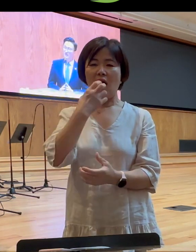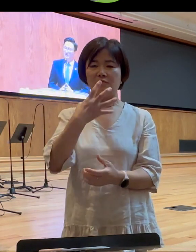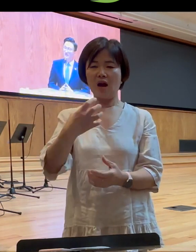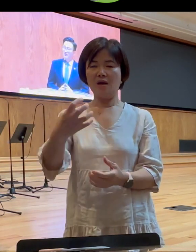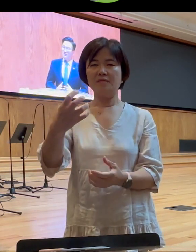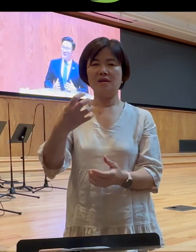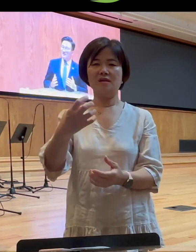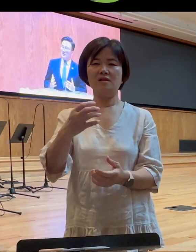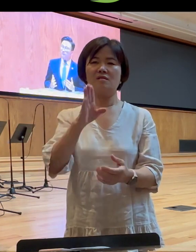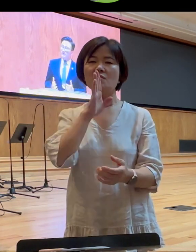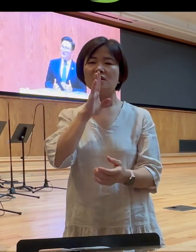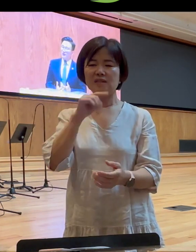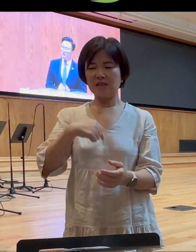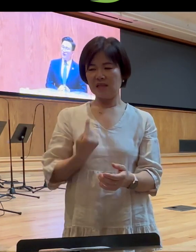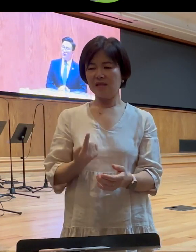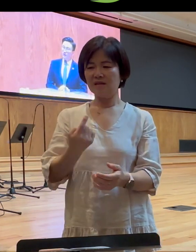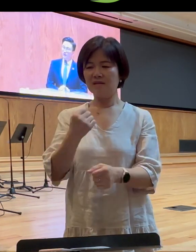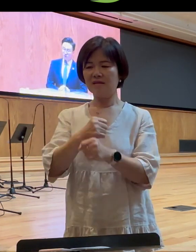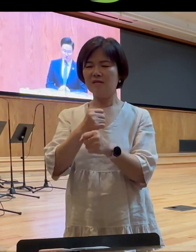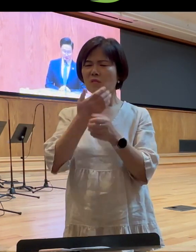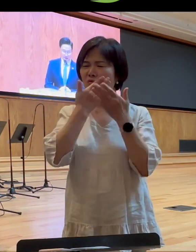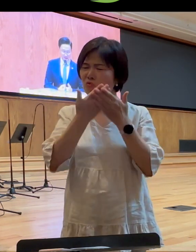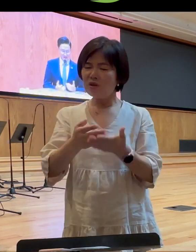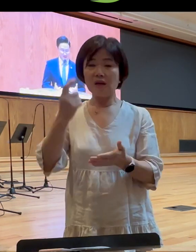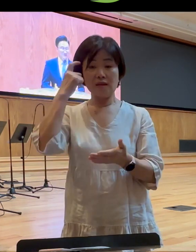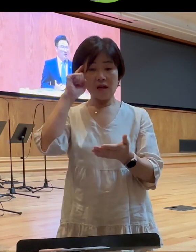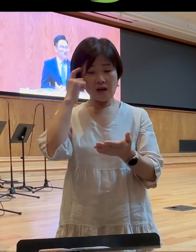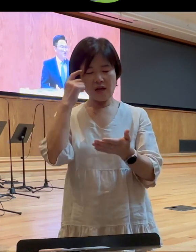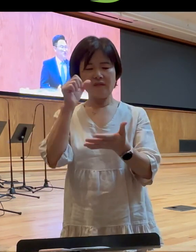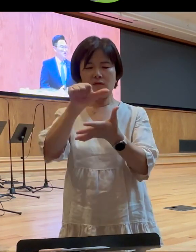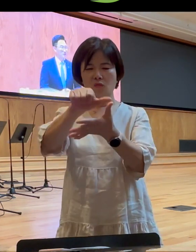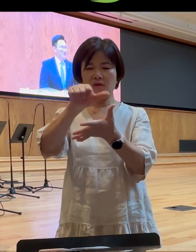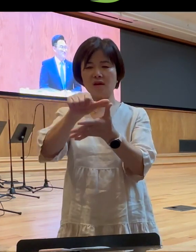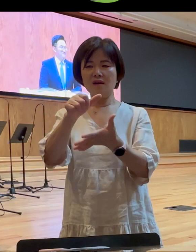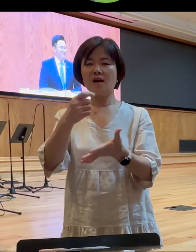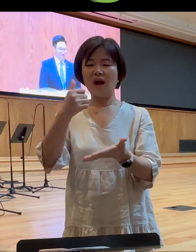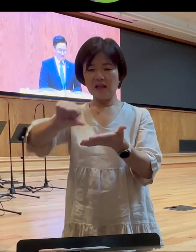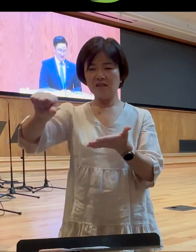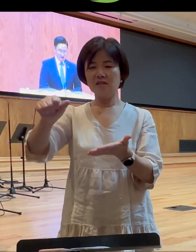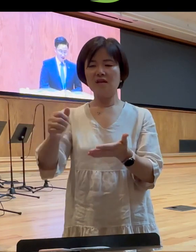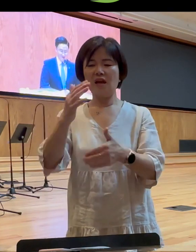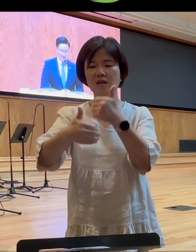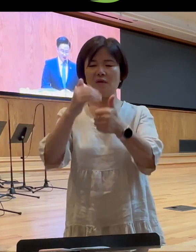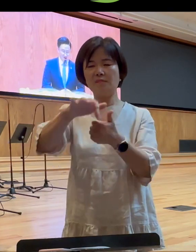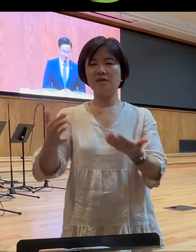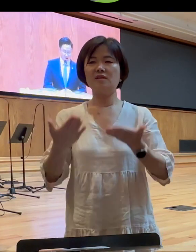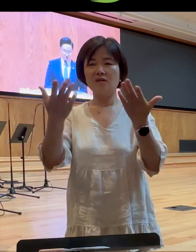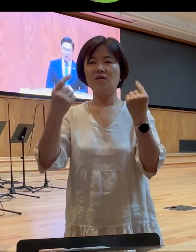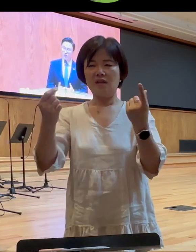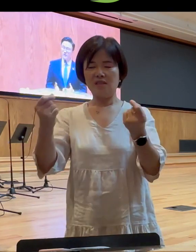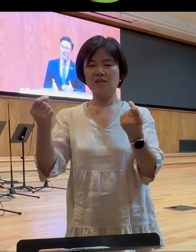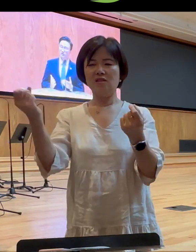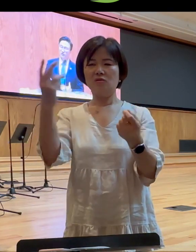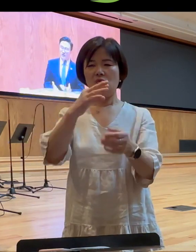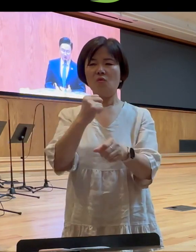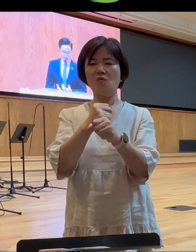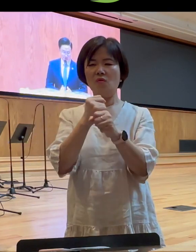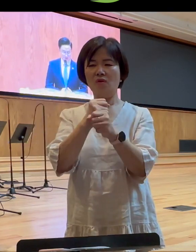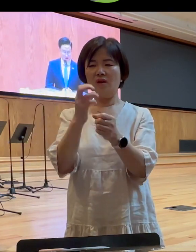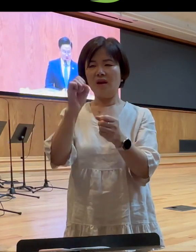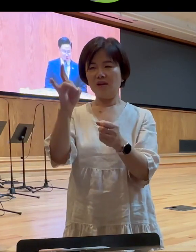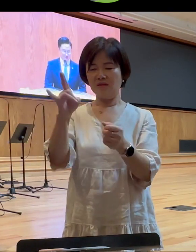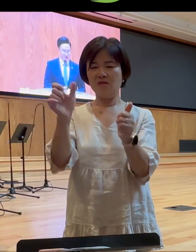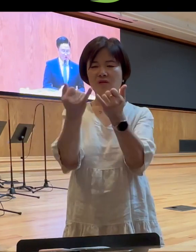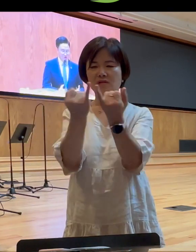아브라함이 정말 자신의 분신처럼 여겼던 독자 이삭을 내어드린 것처럼 에스더가 죽으면 죽으리라